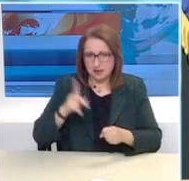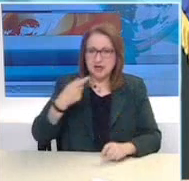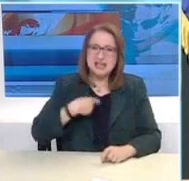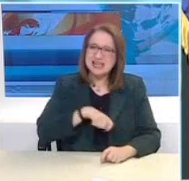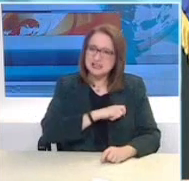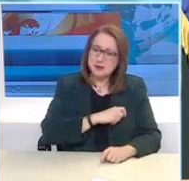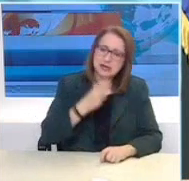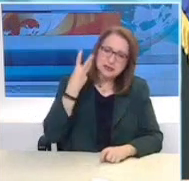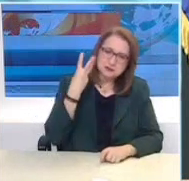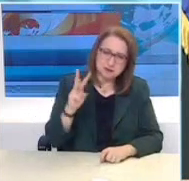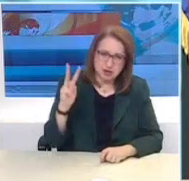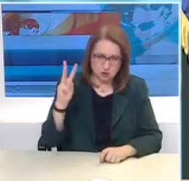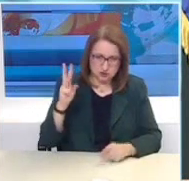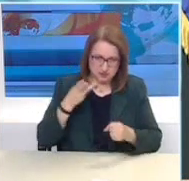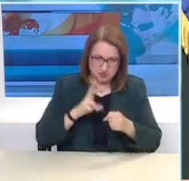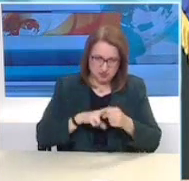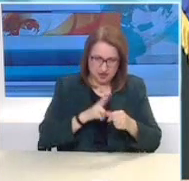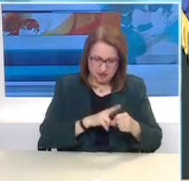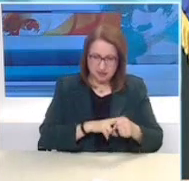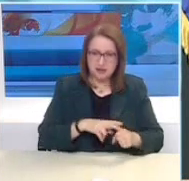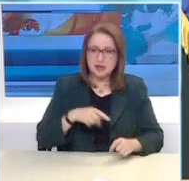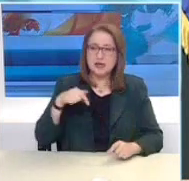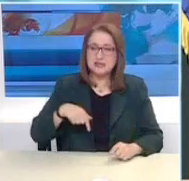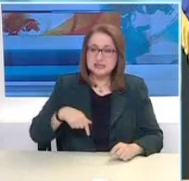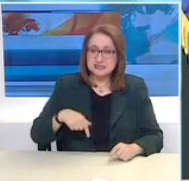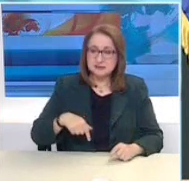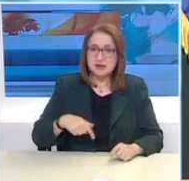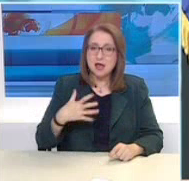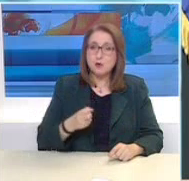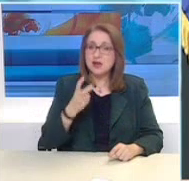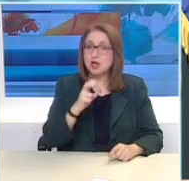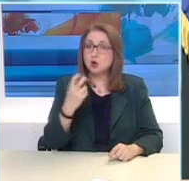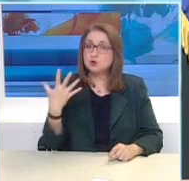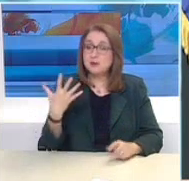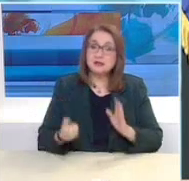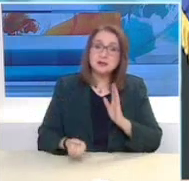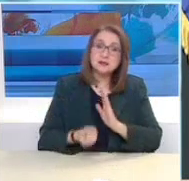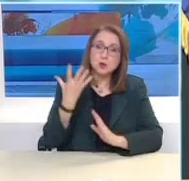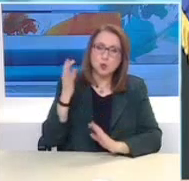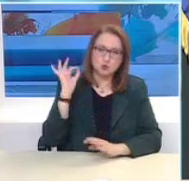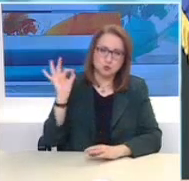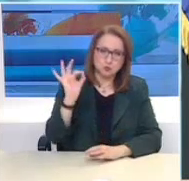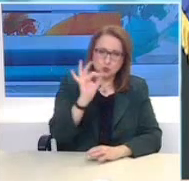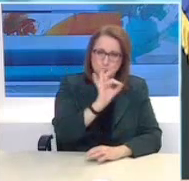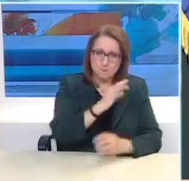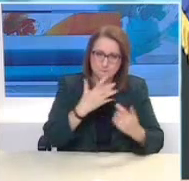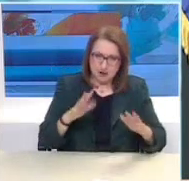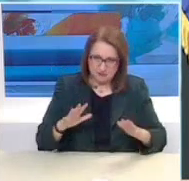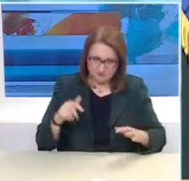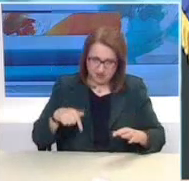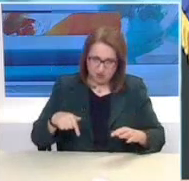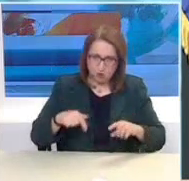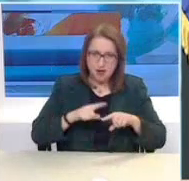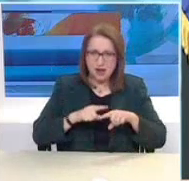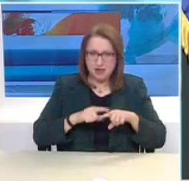300. Σήμερα ανακοινώνουμε 25 νέα κρούσματα του νέου ιού στη χώρα μας. Ο συνολικός αριθμός